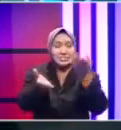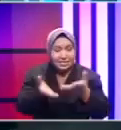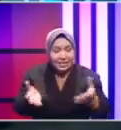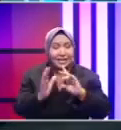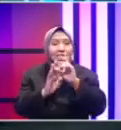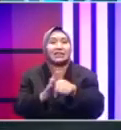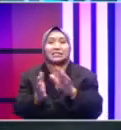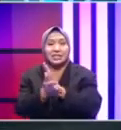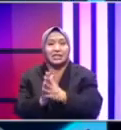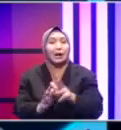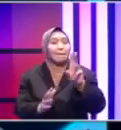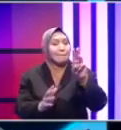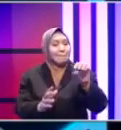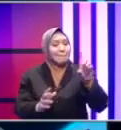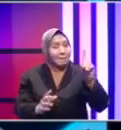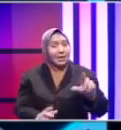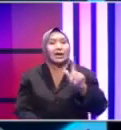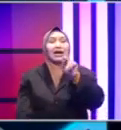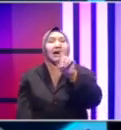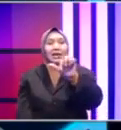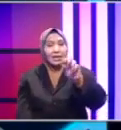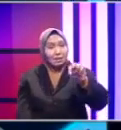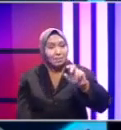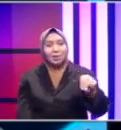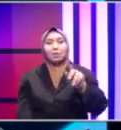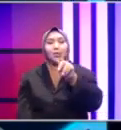jadi lazim kalimi